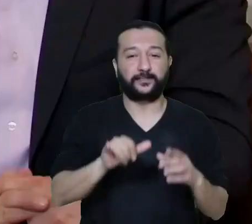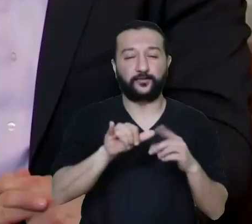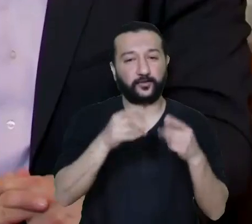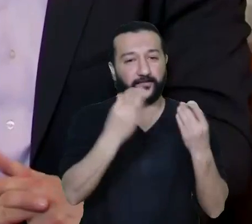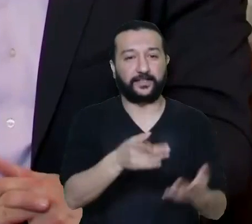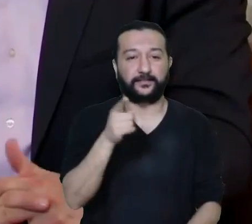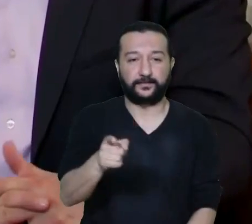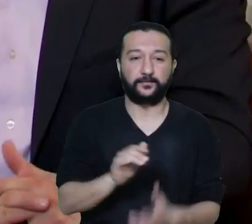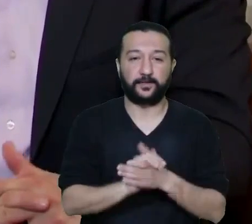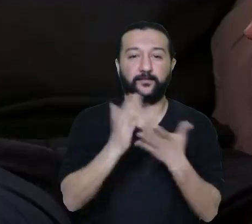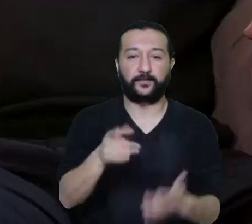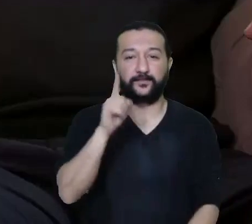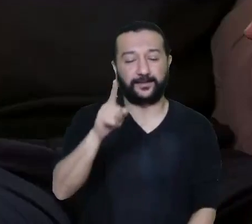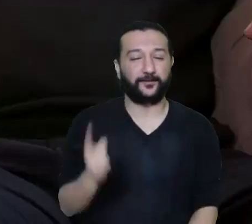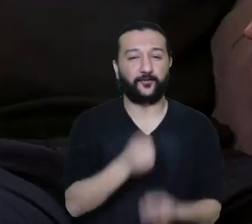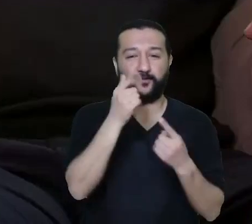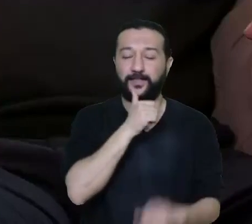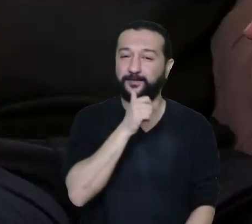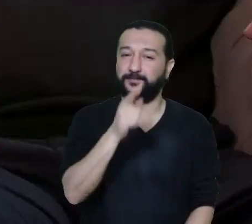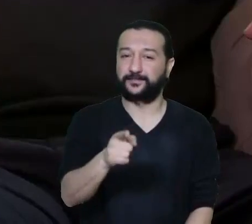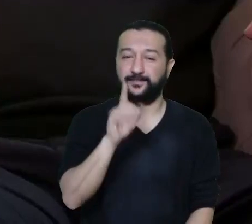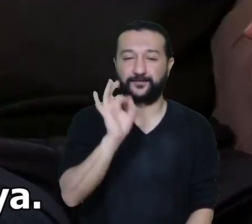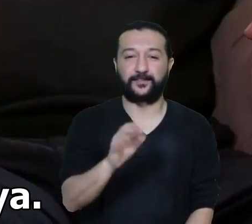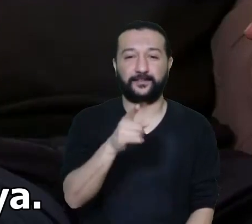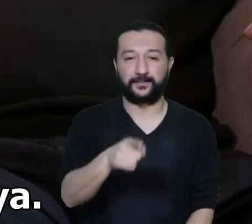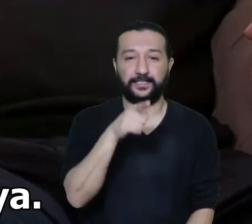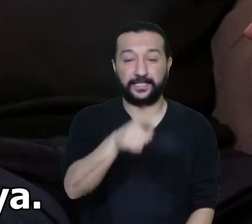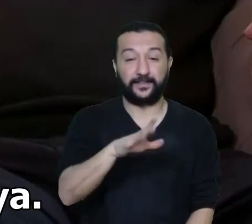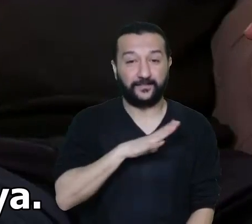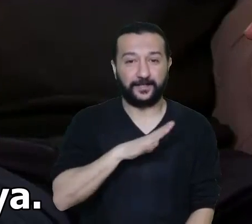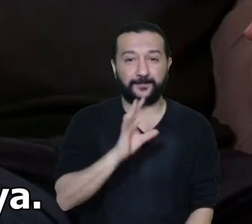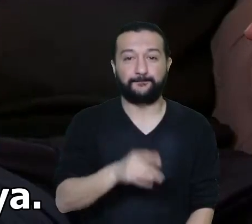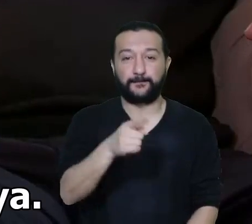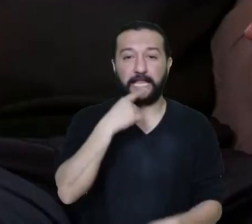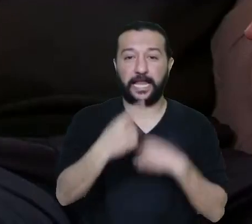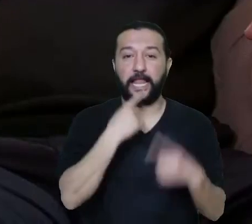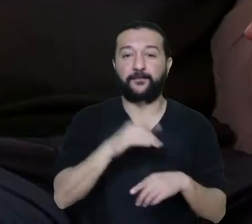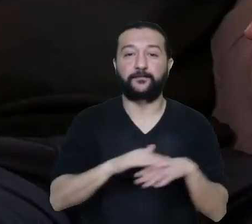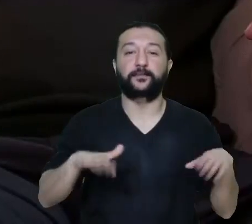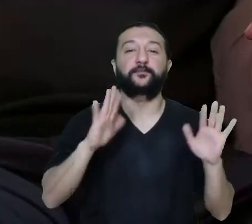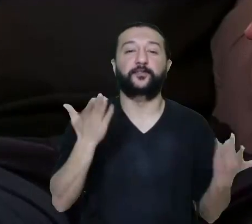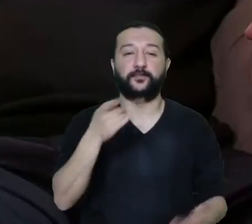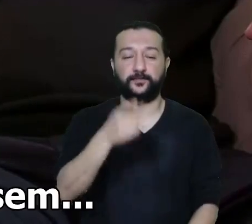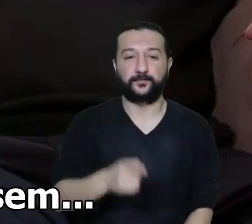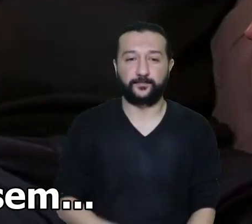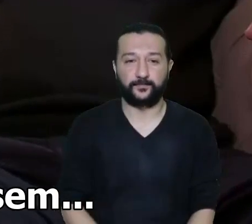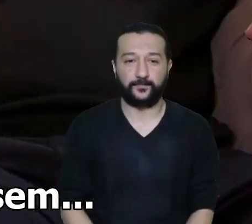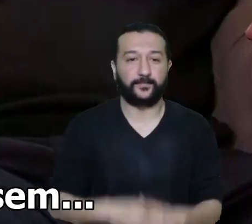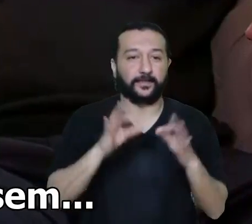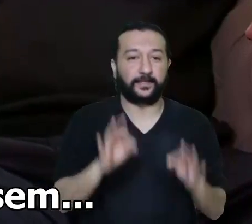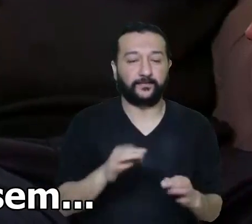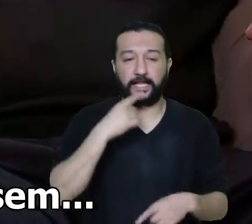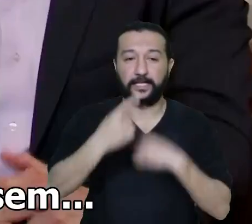Bravo. Vallahi alem adamsın Şükrü Efendi yani ya. Sen de var ya, laf bitmiyor ha. Ben